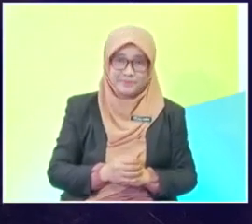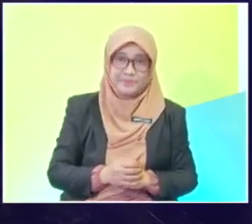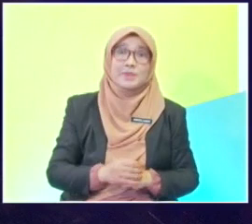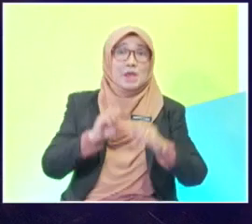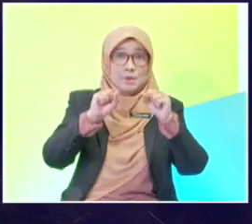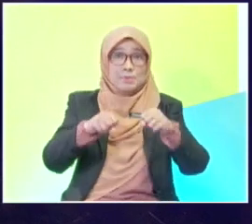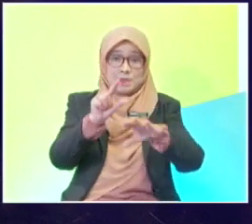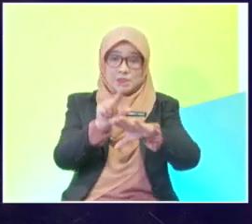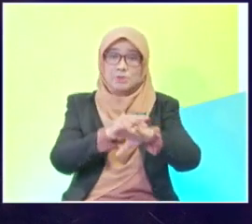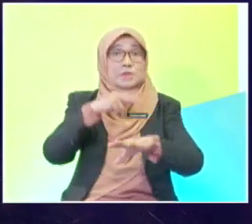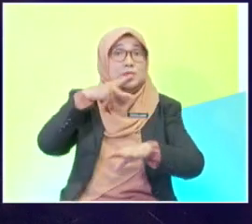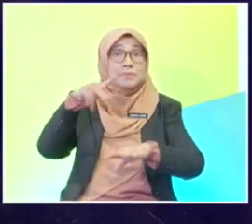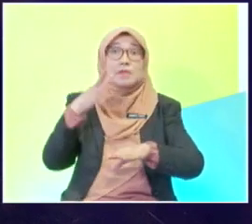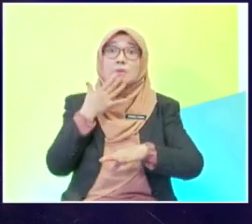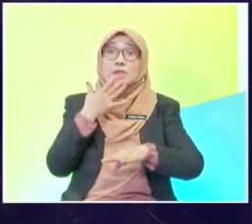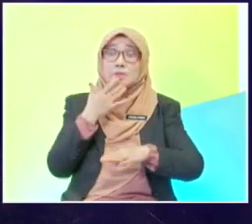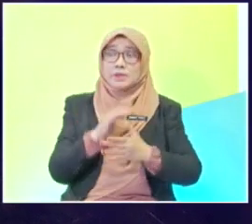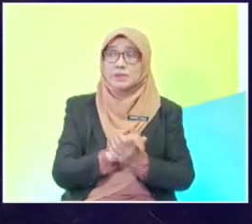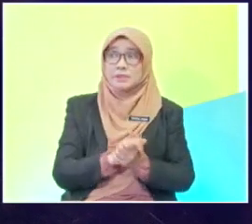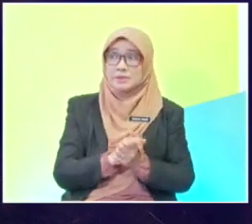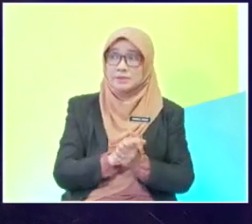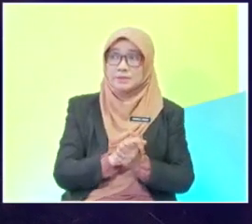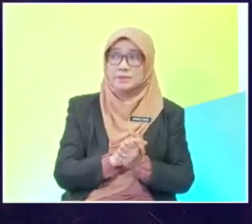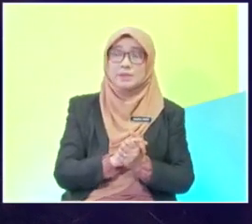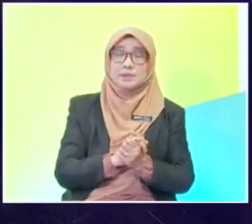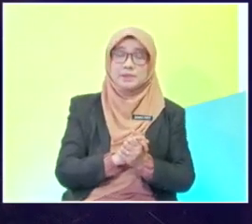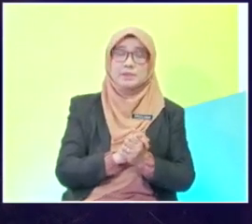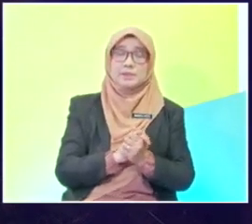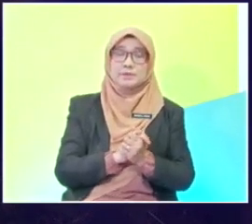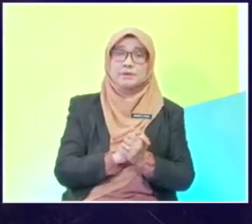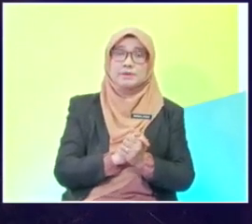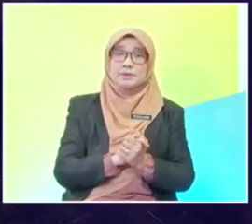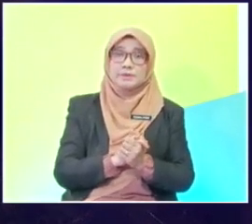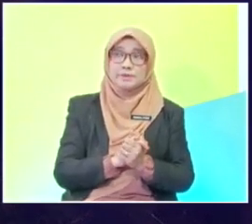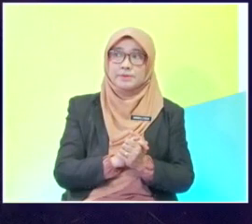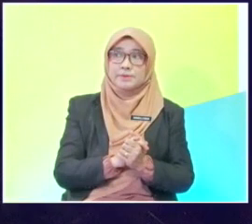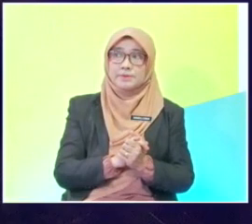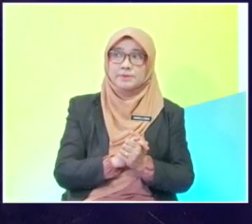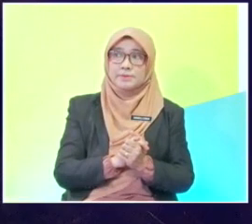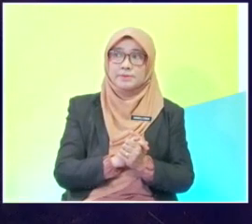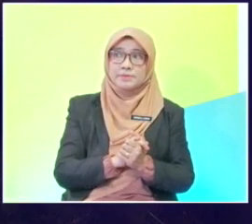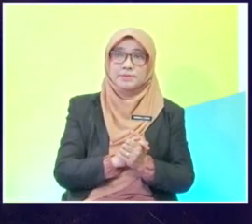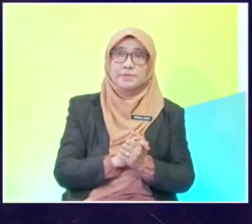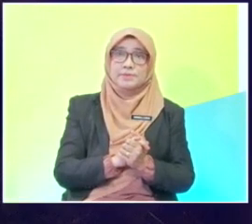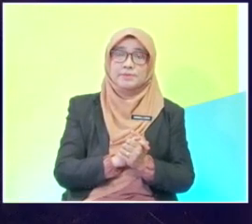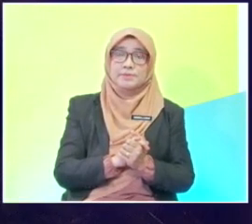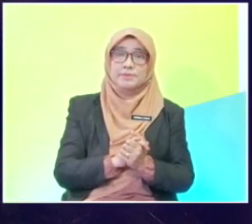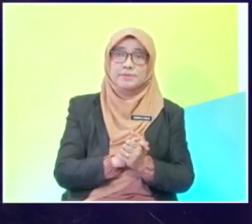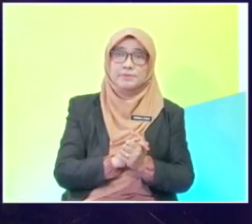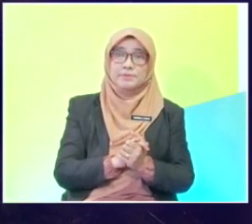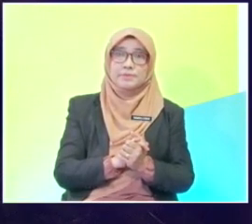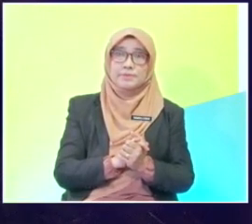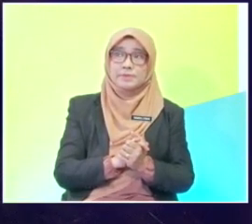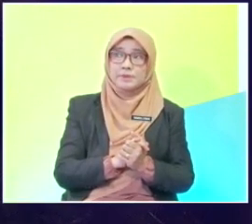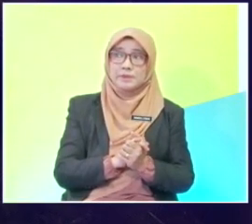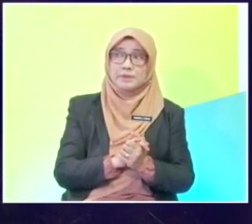Ya, senang nak ingat. Okey, kita lihat ya tips mengingat untuk keimunan. Okey, mula-mula kita perlu buat adalah K yang besar lah